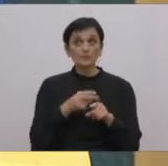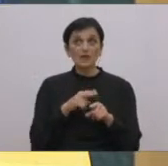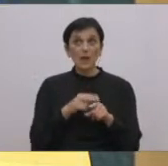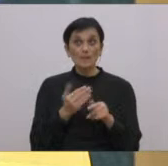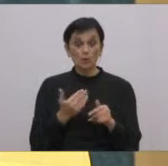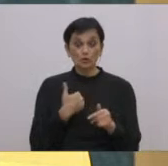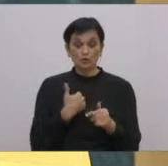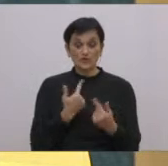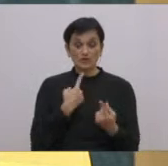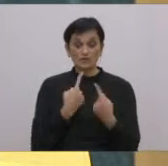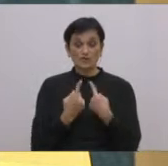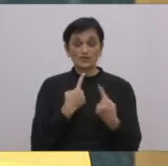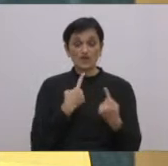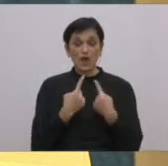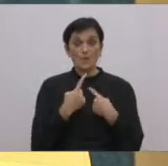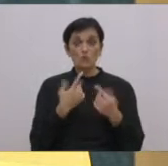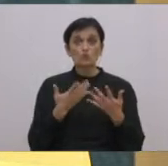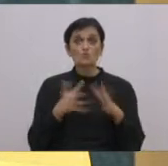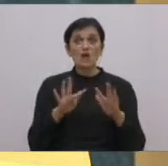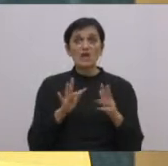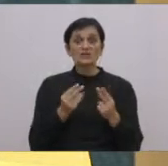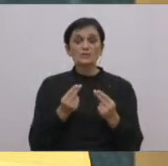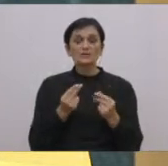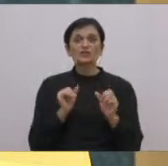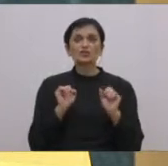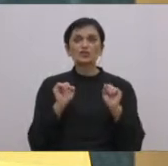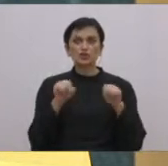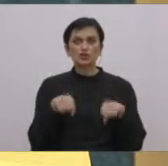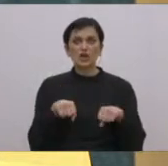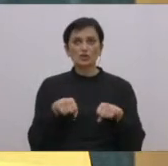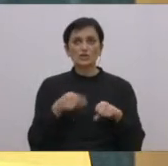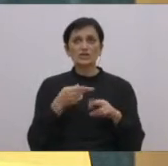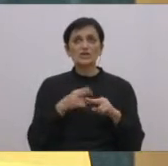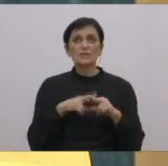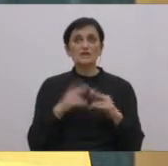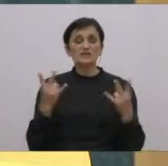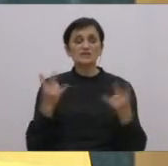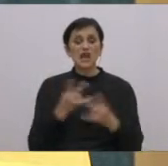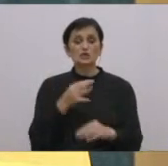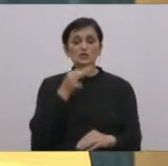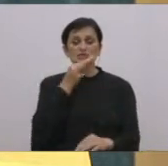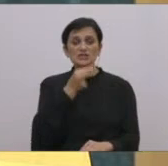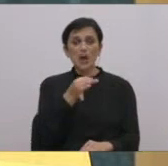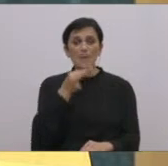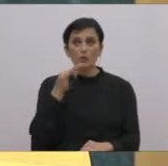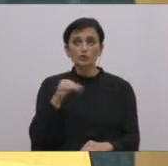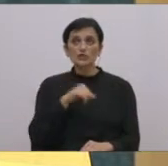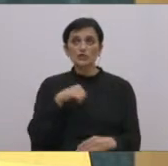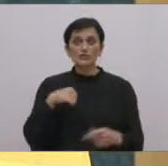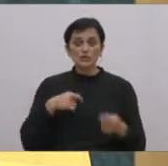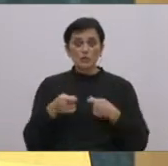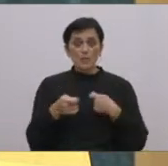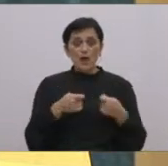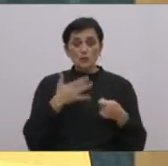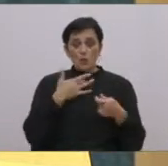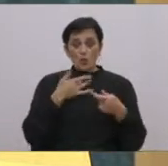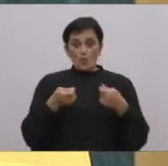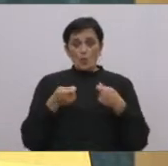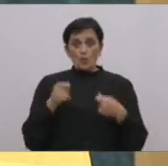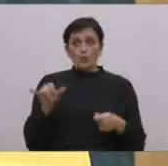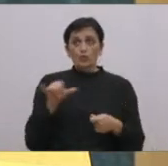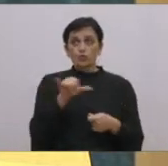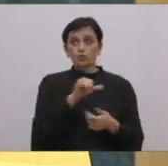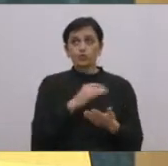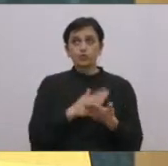როდესაც ჩვენ ლაბარაკობთ მეტ ფინანსურ შესაძლებლობებზე იმ საჭიროებებზე საპასუხოდ რაც თვითმართველობებს და მუნიციპალიტეტებს გააჩნია